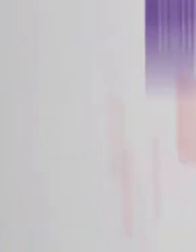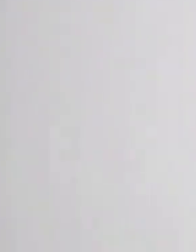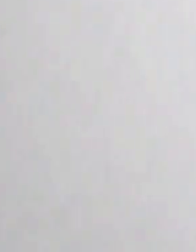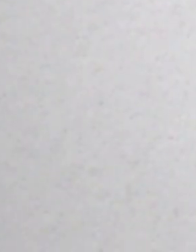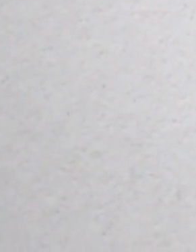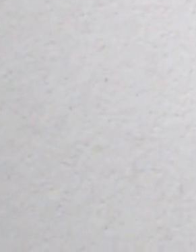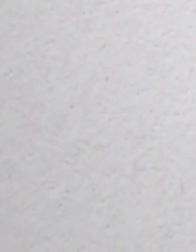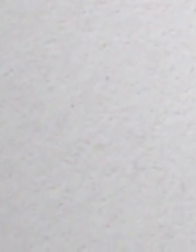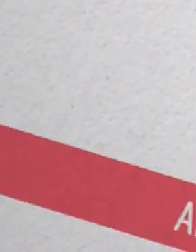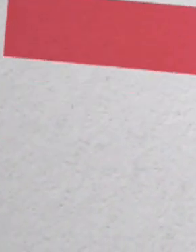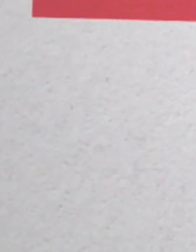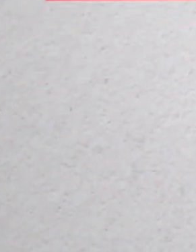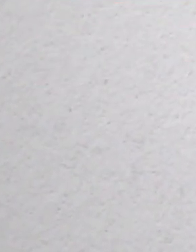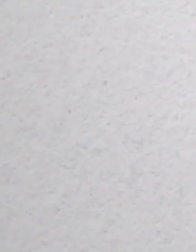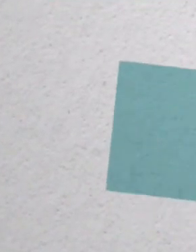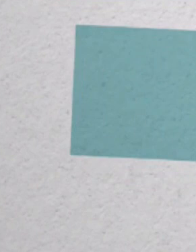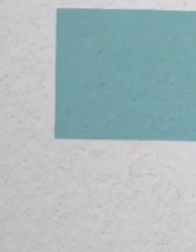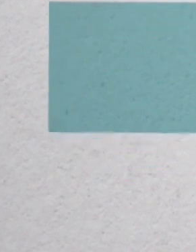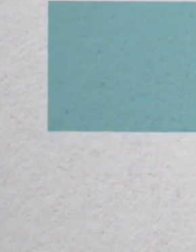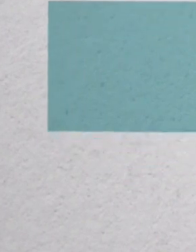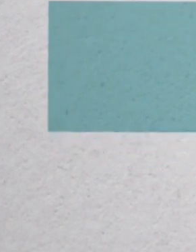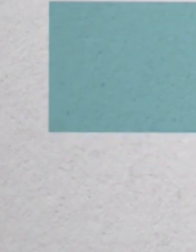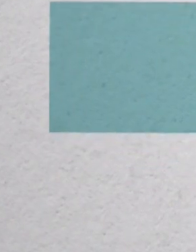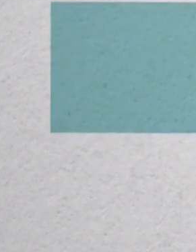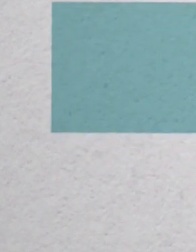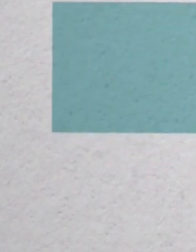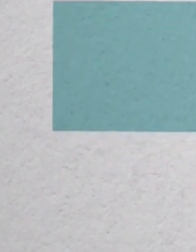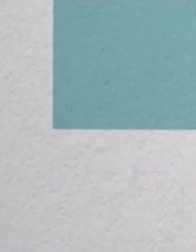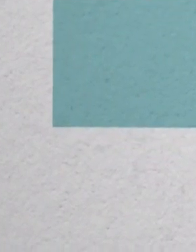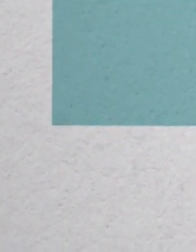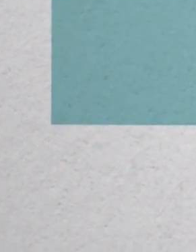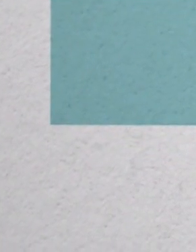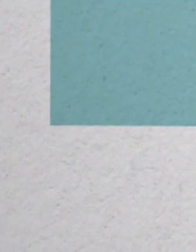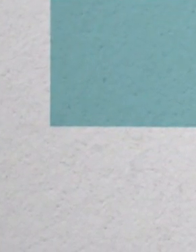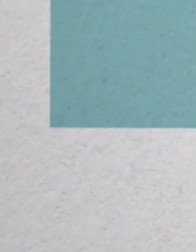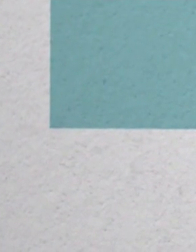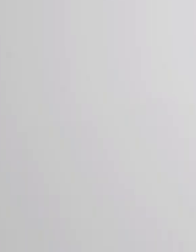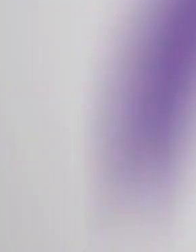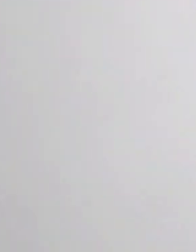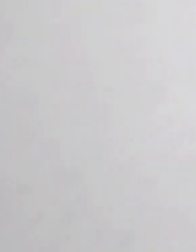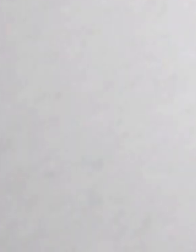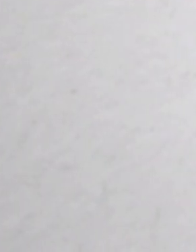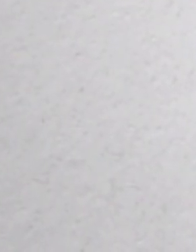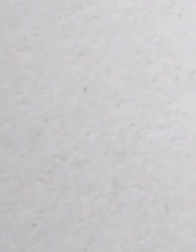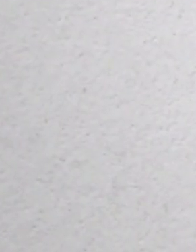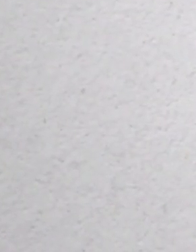фондів. Слухайте, аналізуйте та обирайте відповідально.